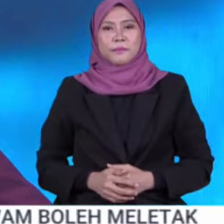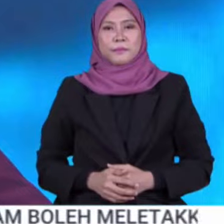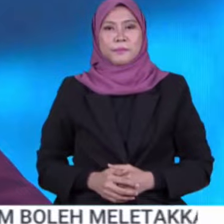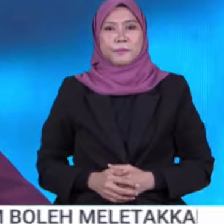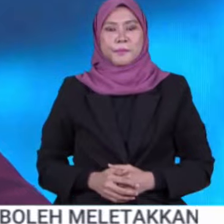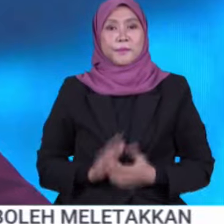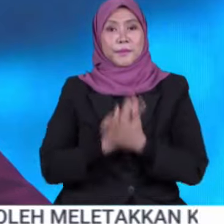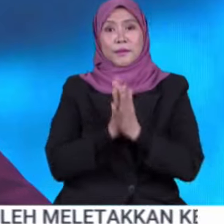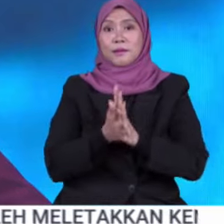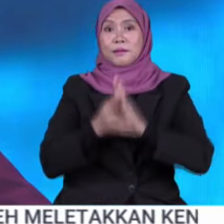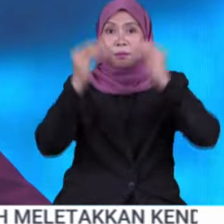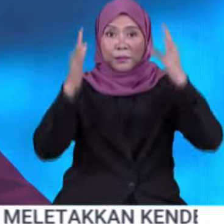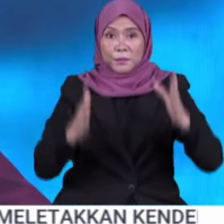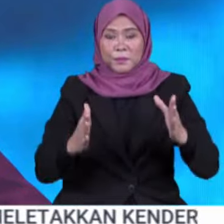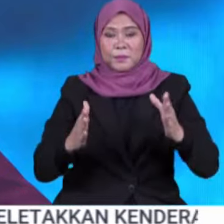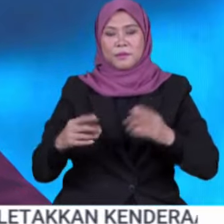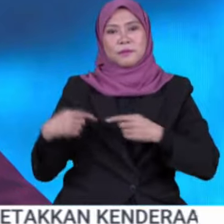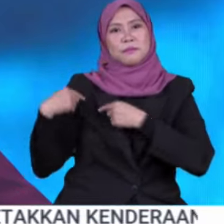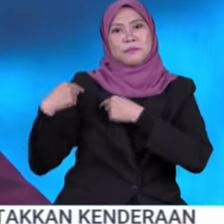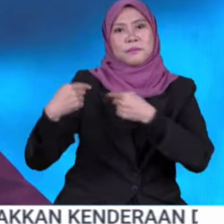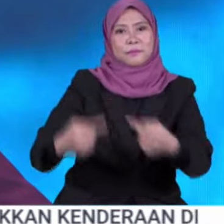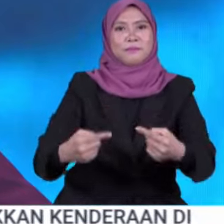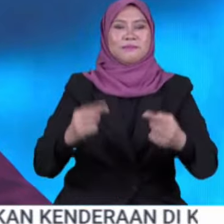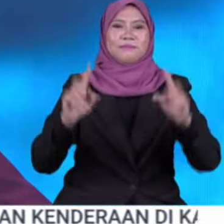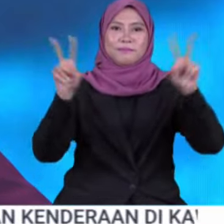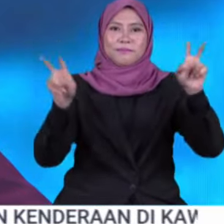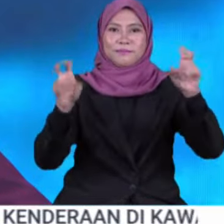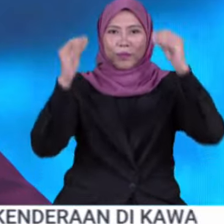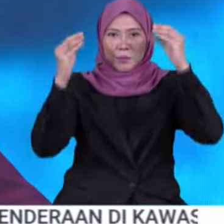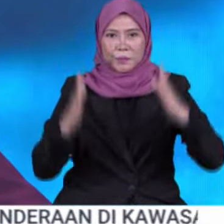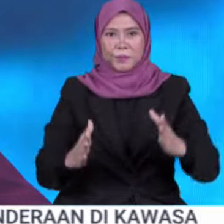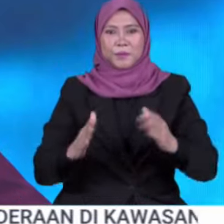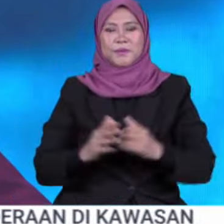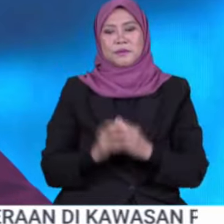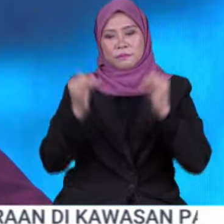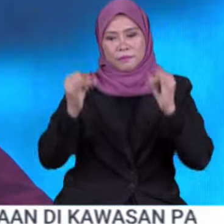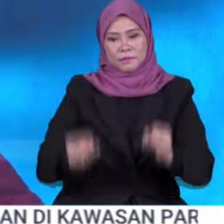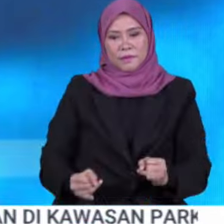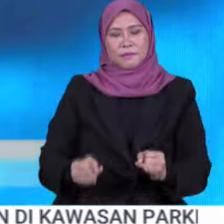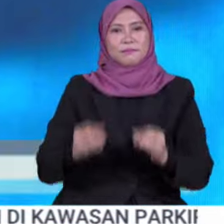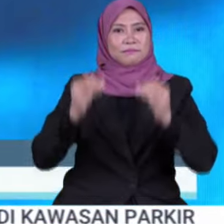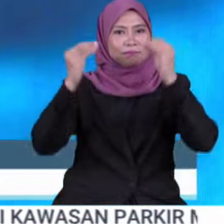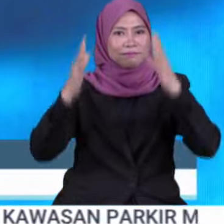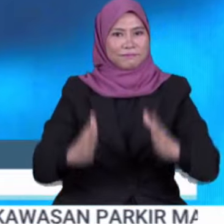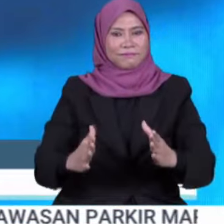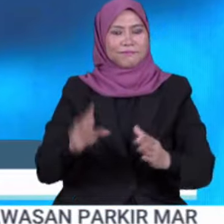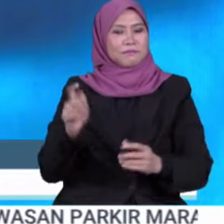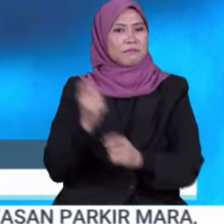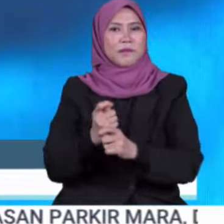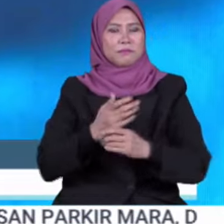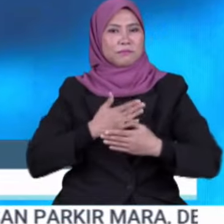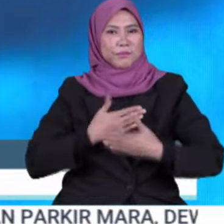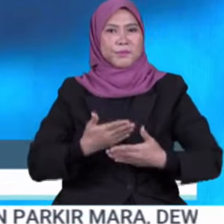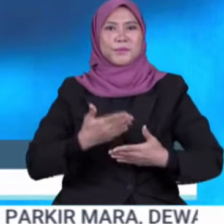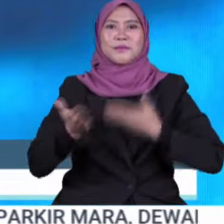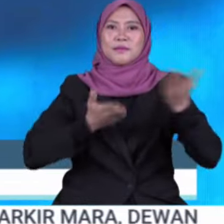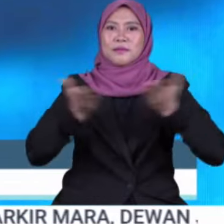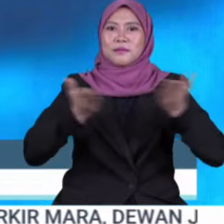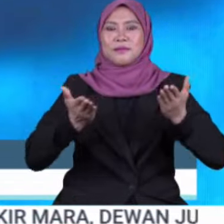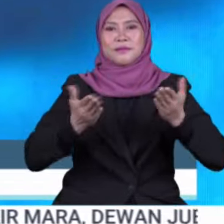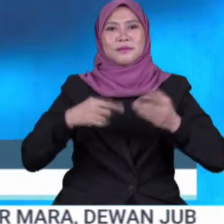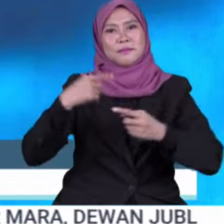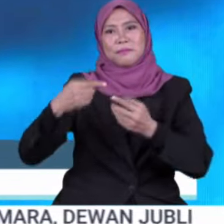Sekali menjadi guru, selamanya adalah guru. Demikian keramanya insan bergelar pendidik. Jasa mereka kekal abadi sampai